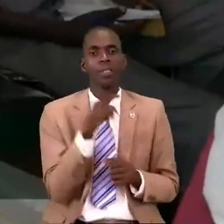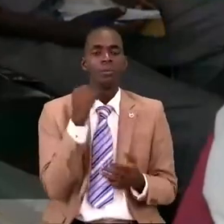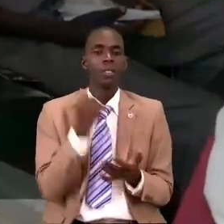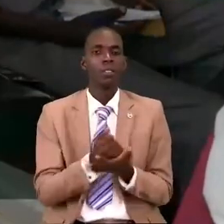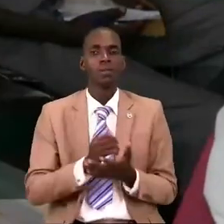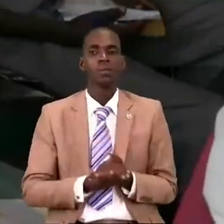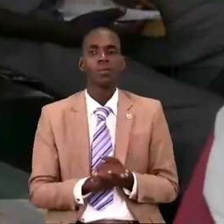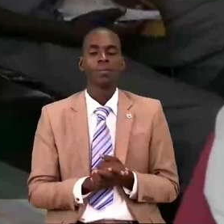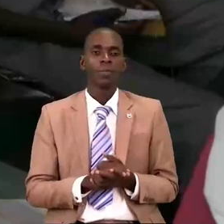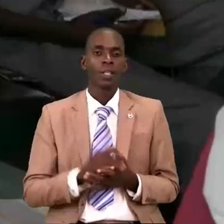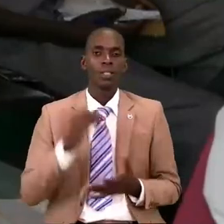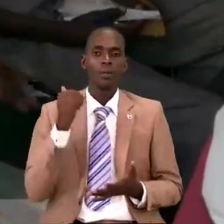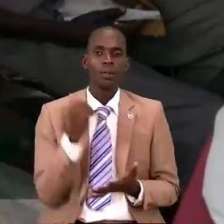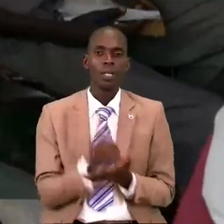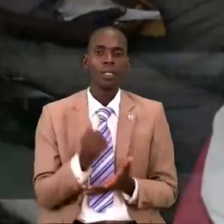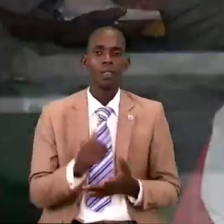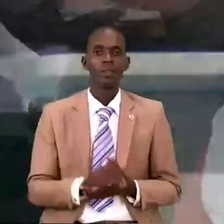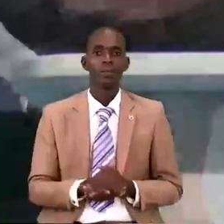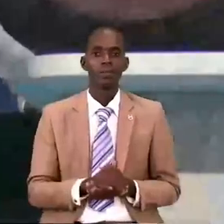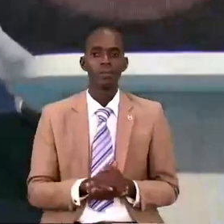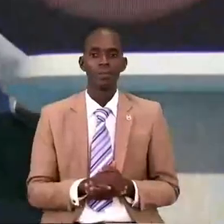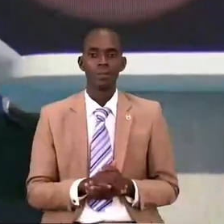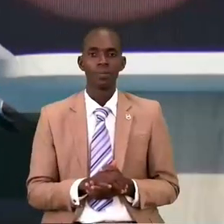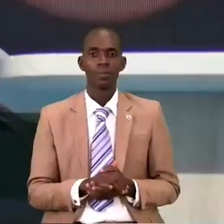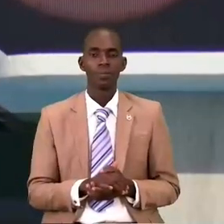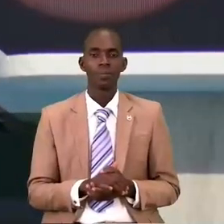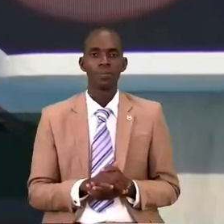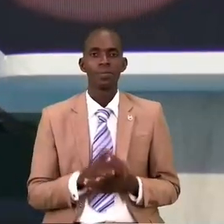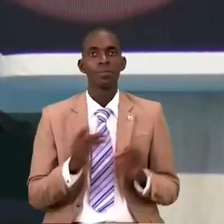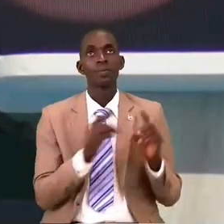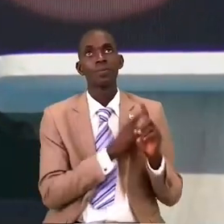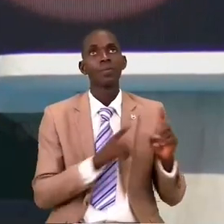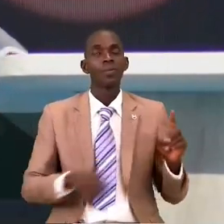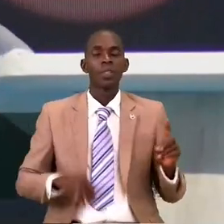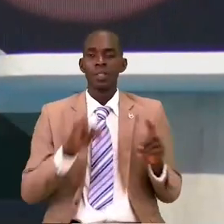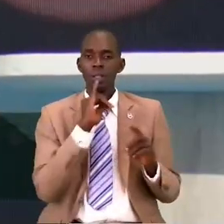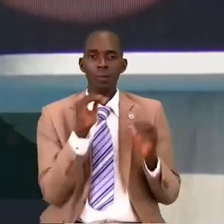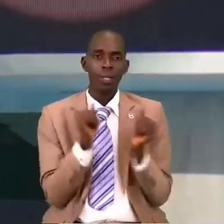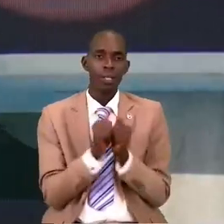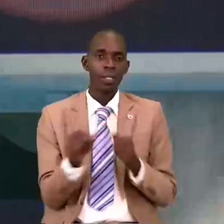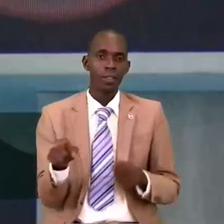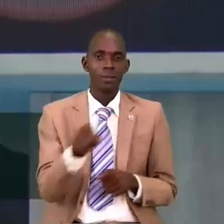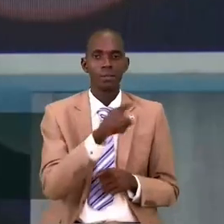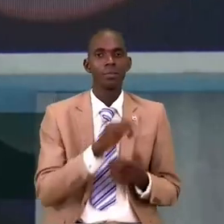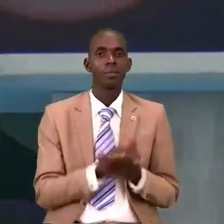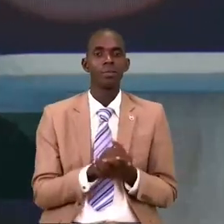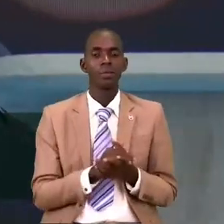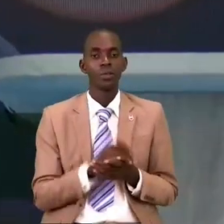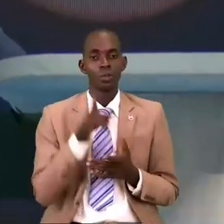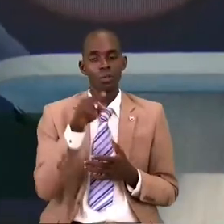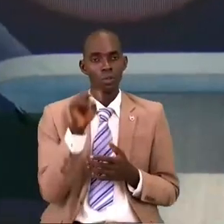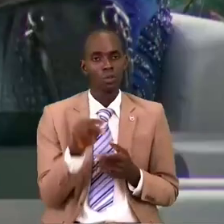Le Seigneur est avec toi. Quand tu comprends que tu es un favori du